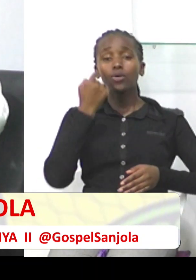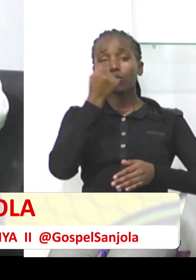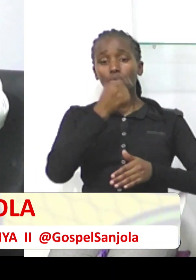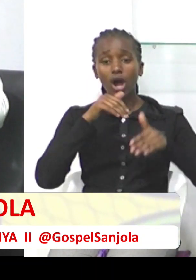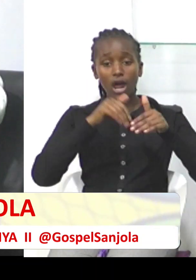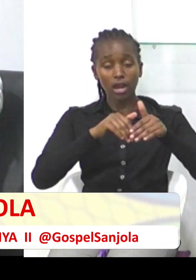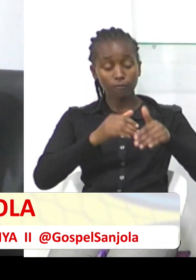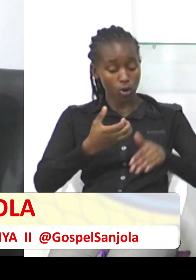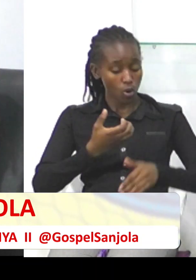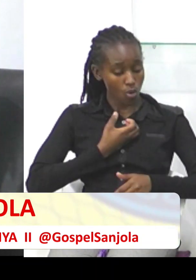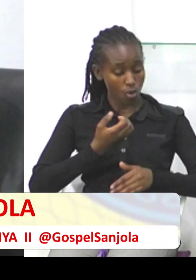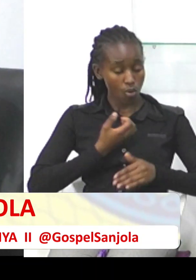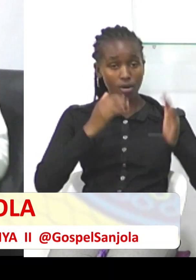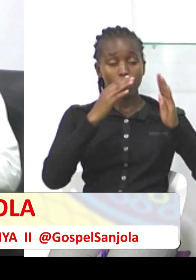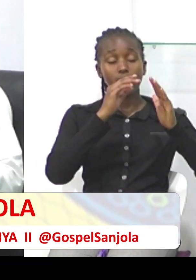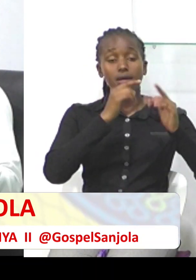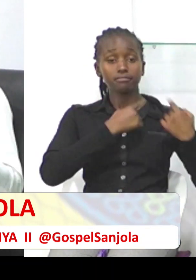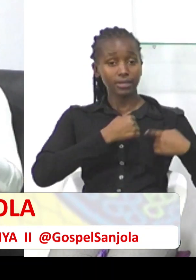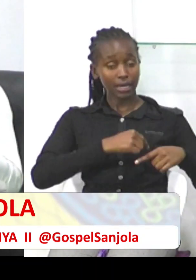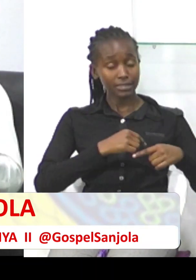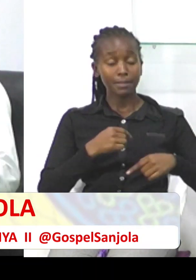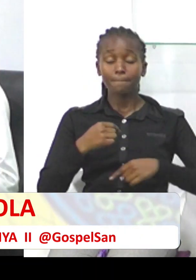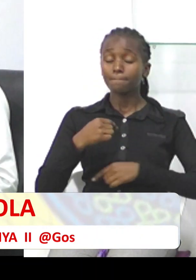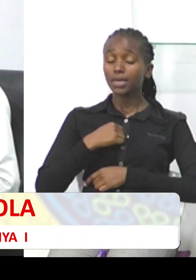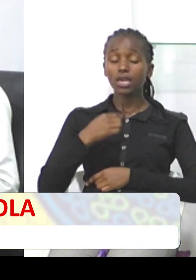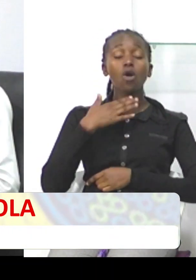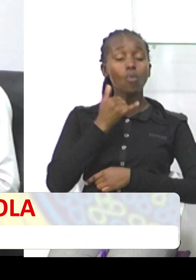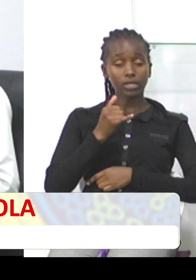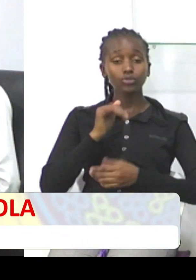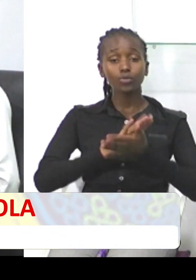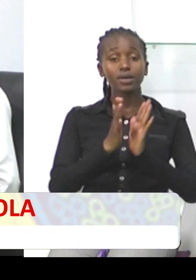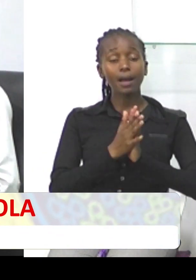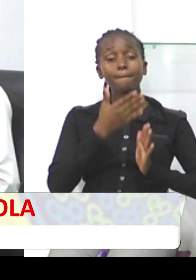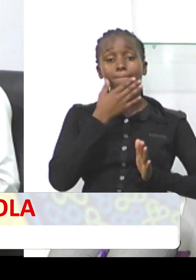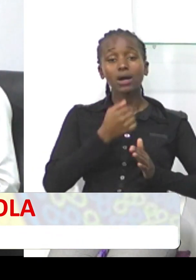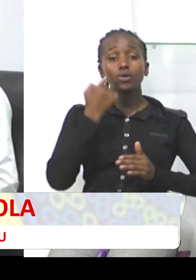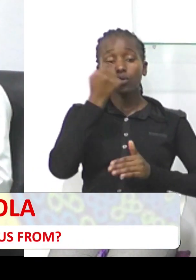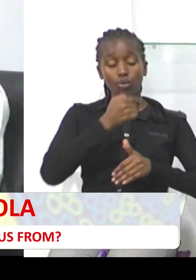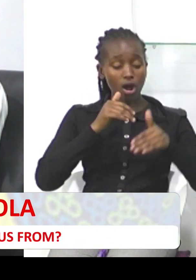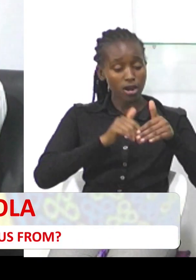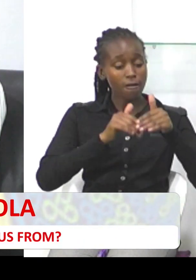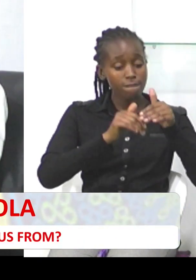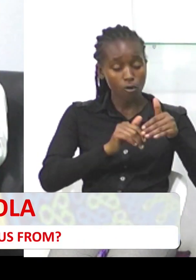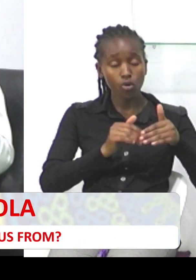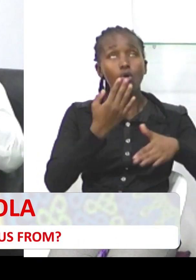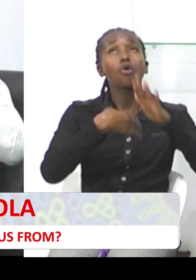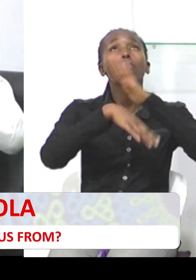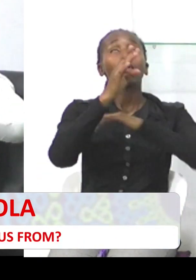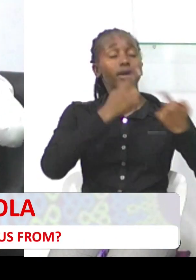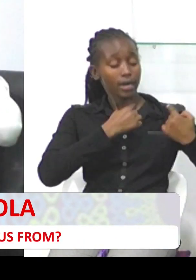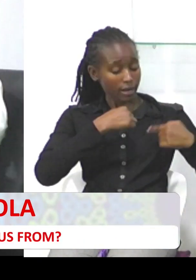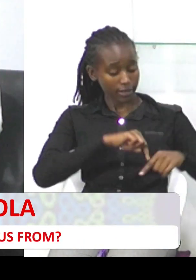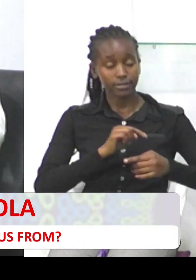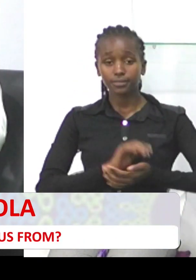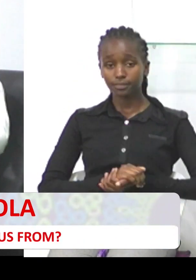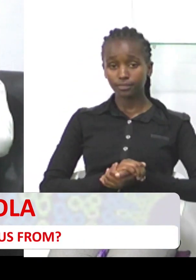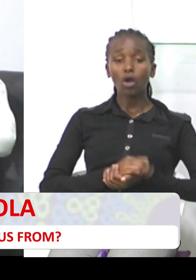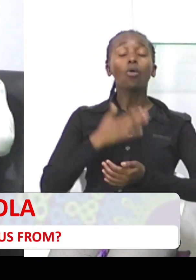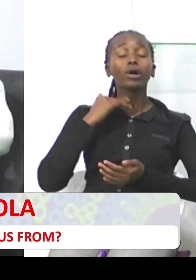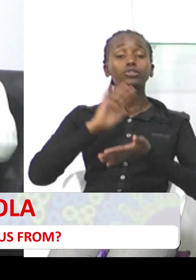nataka kukua a man after God's heart. Mimi Wycliffe. Oh my God. Receive it. Nataka kukua mwimbaji